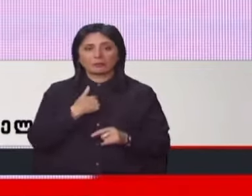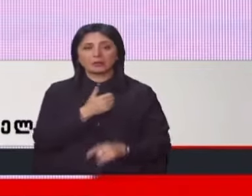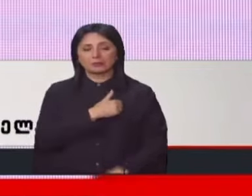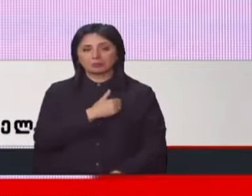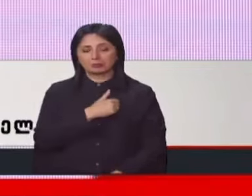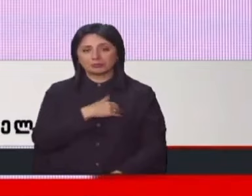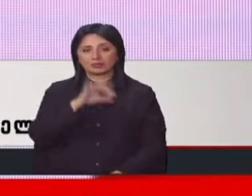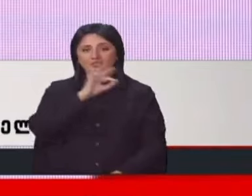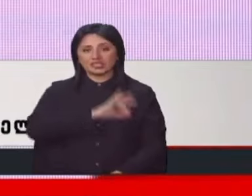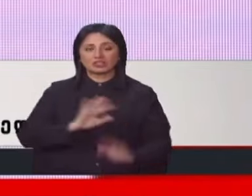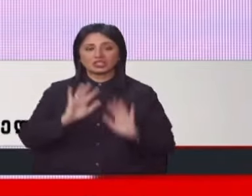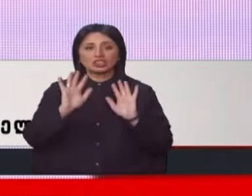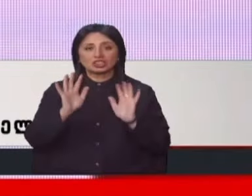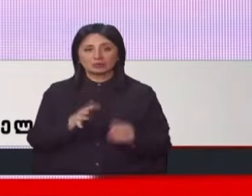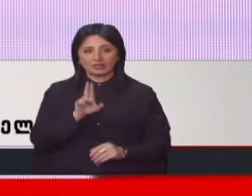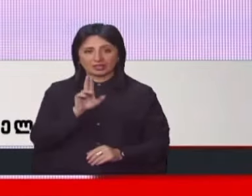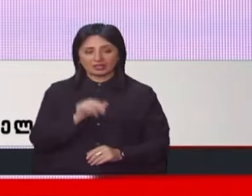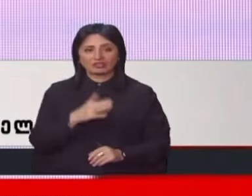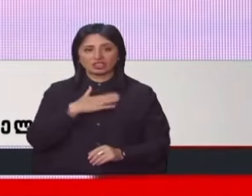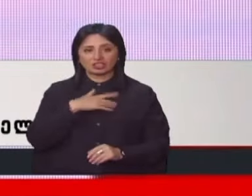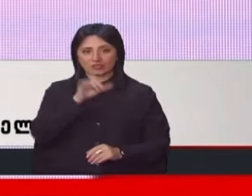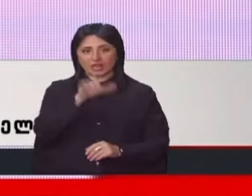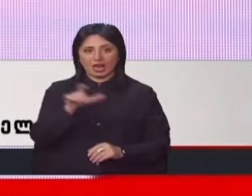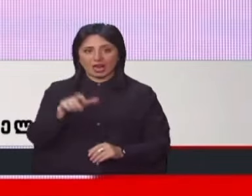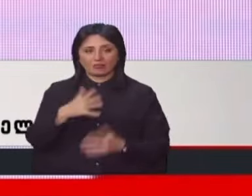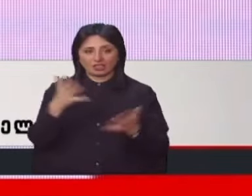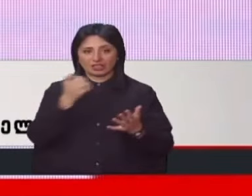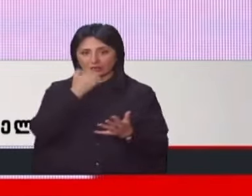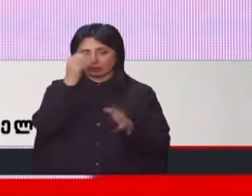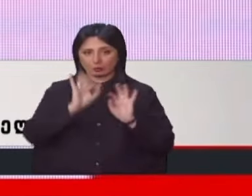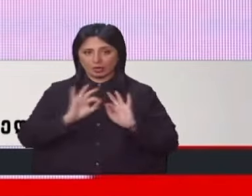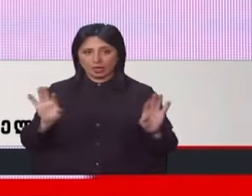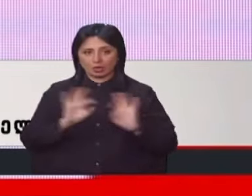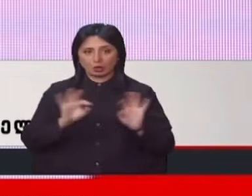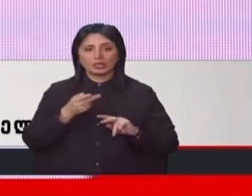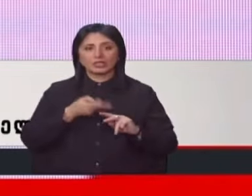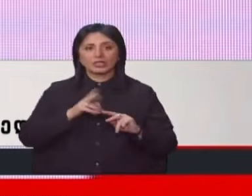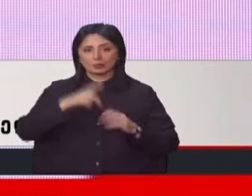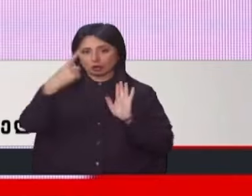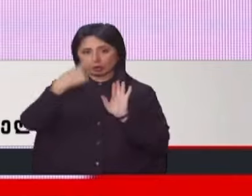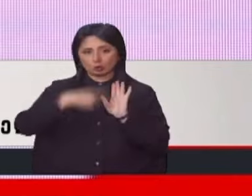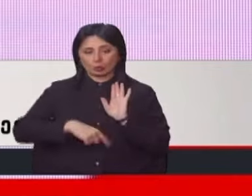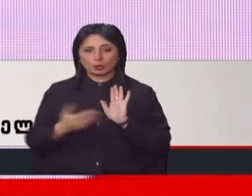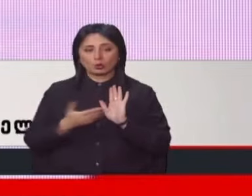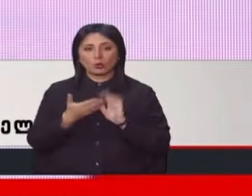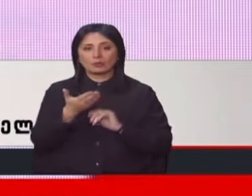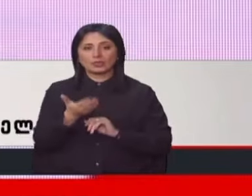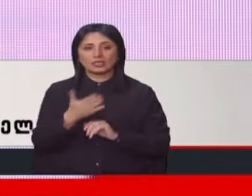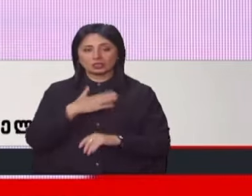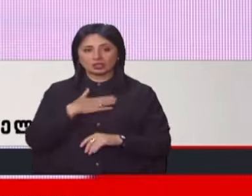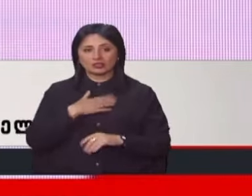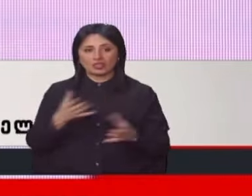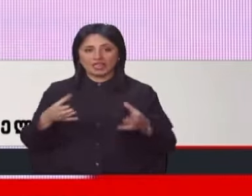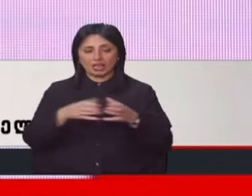მინდა ვისარგებლო შემთხვევით და ჩვენს ამომრჩეველს დიდი მადლობა გადაუხადო იმ ნდობისთვის, რომლითაც